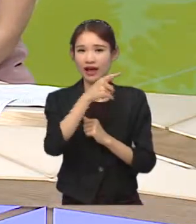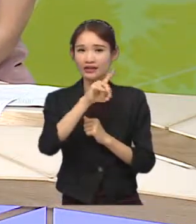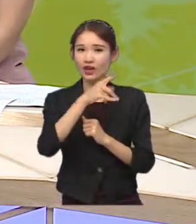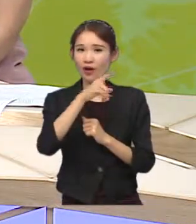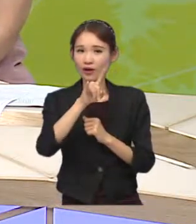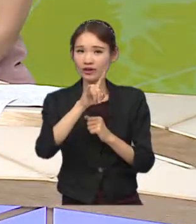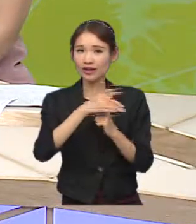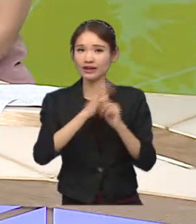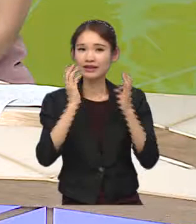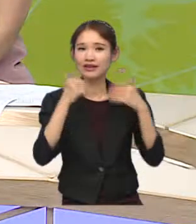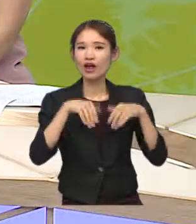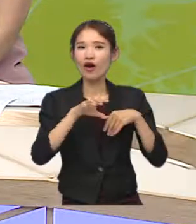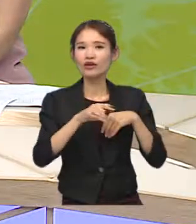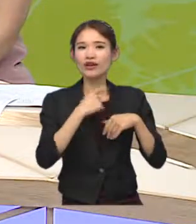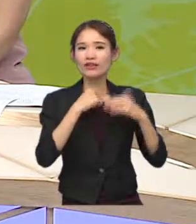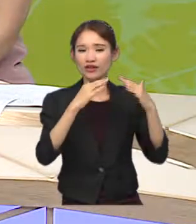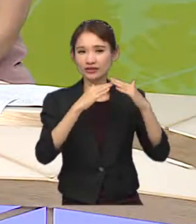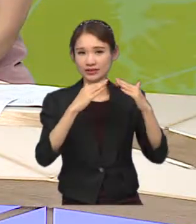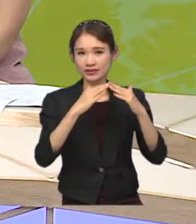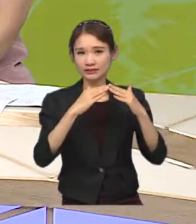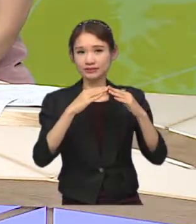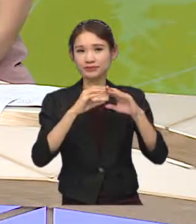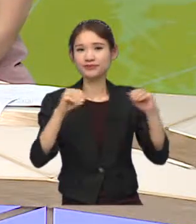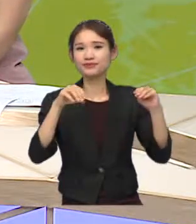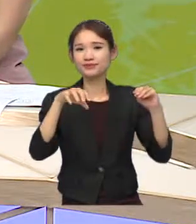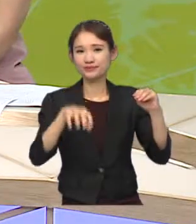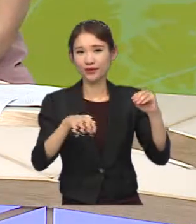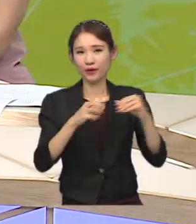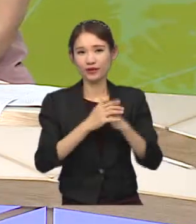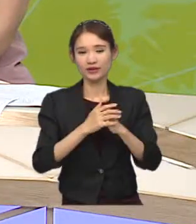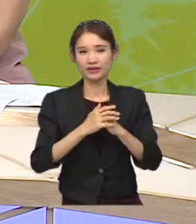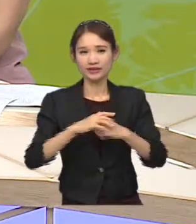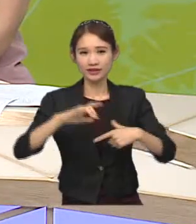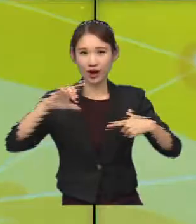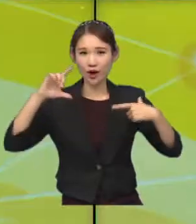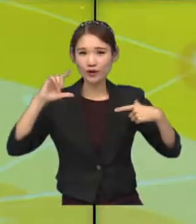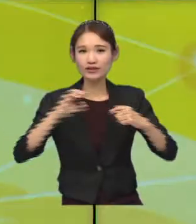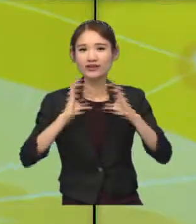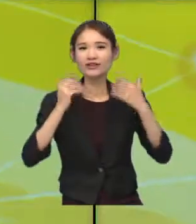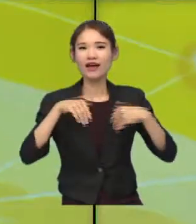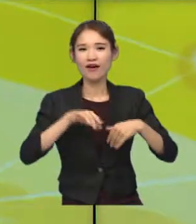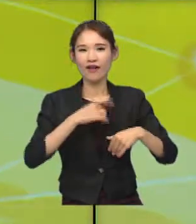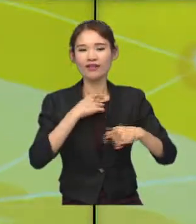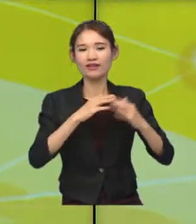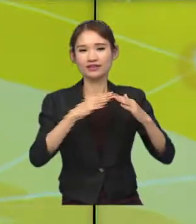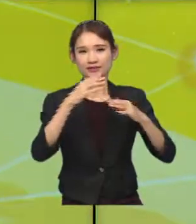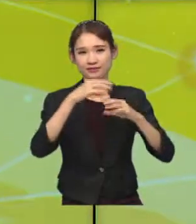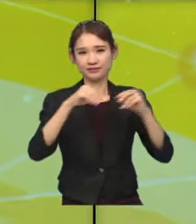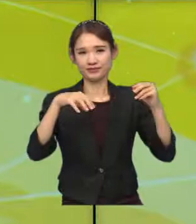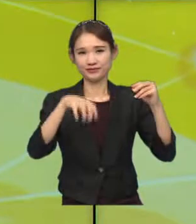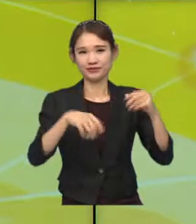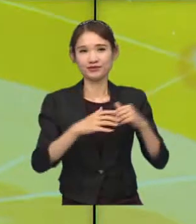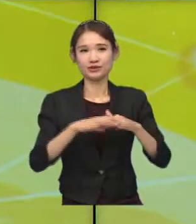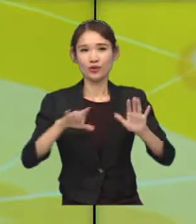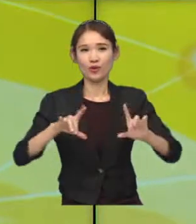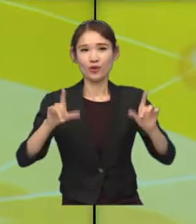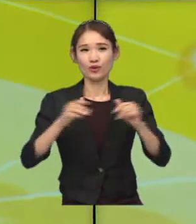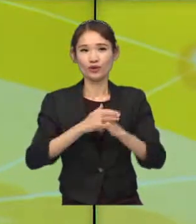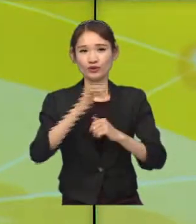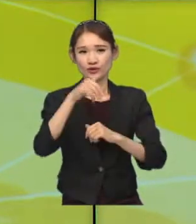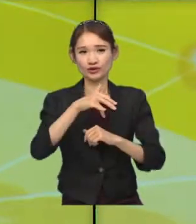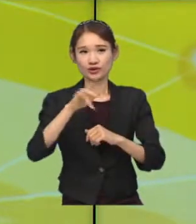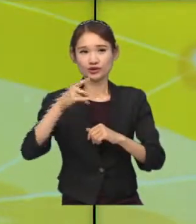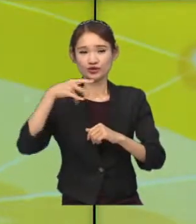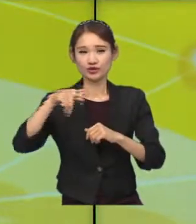전 장군이 태어난 집 터 어 그렇게 됩니다 4 영웅이 태어난 장소다 라고 아시면 될 것 같고요 그래서 올해가 측이 주 대 툭 더